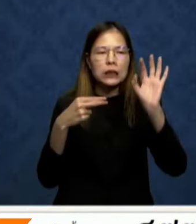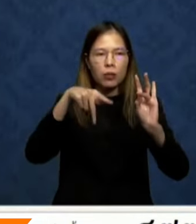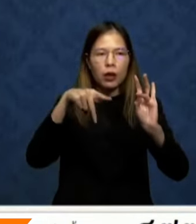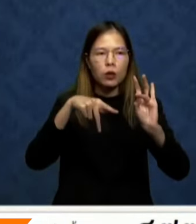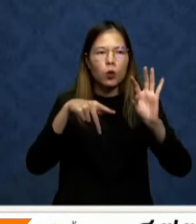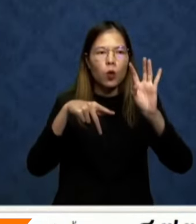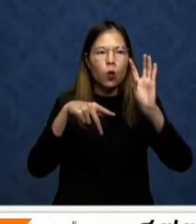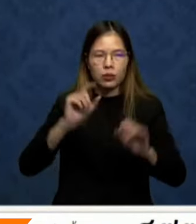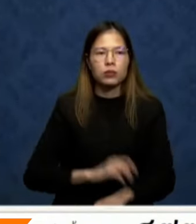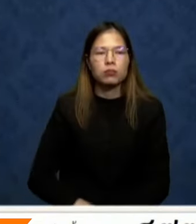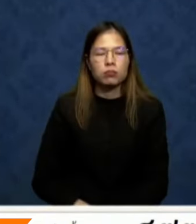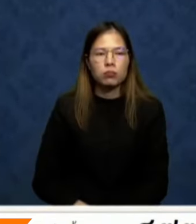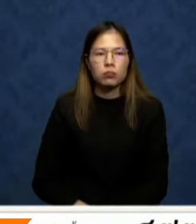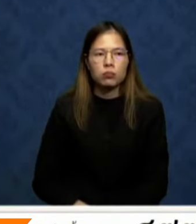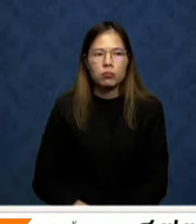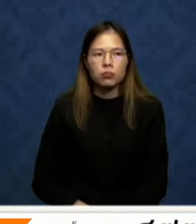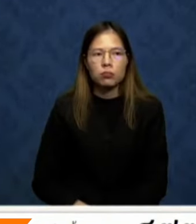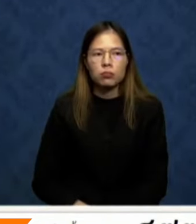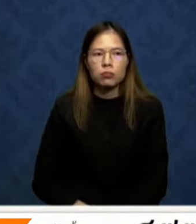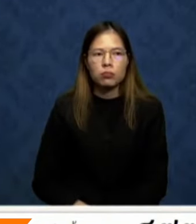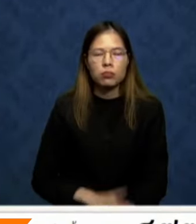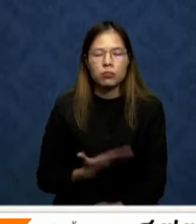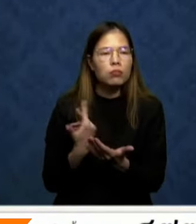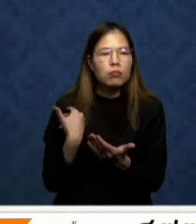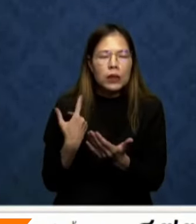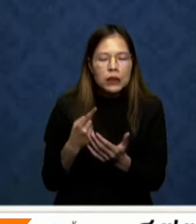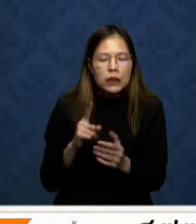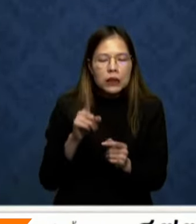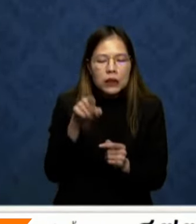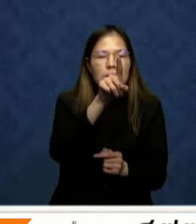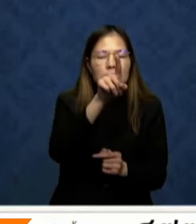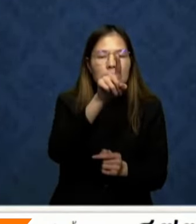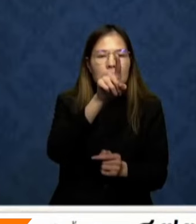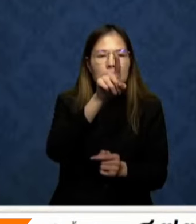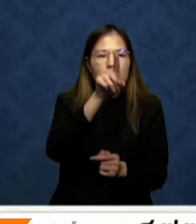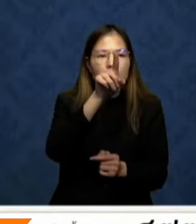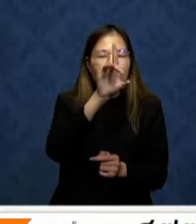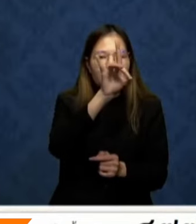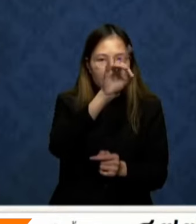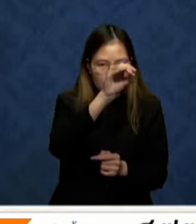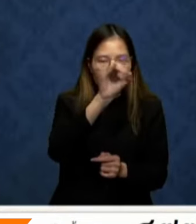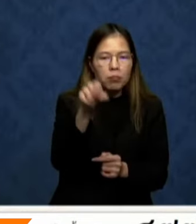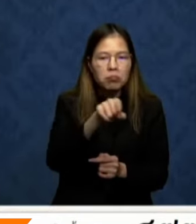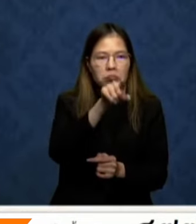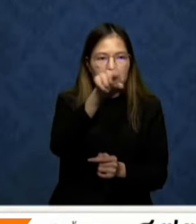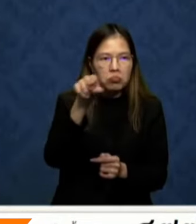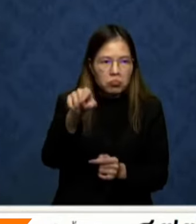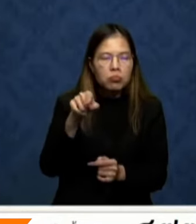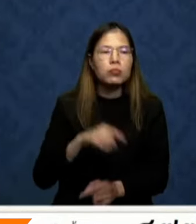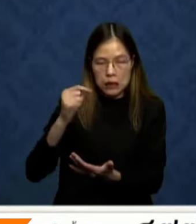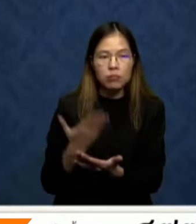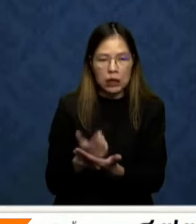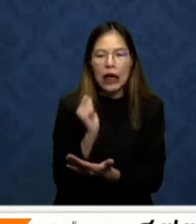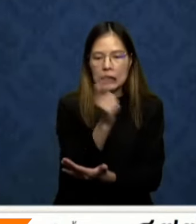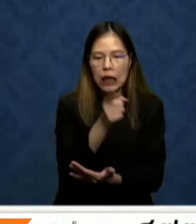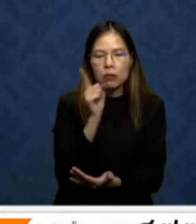97,600 ล้านบาทหรือคิดเป็นสัดส่วนร้อยละ80ส่วนอีกร้อยละ20จัดเป็นรายจ่ายประจ